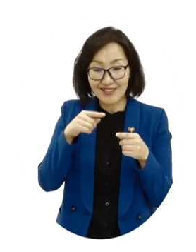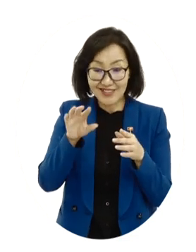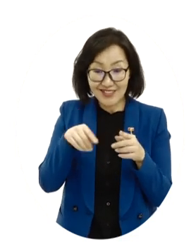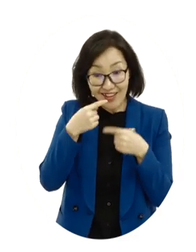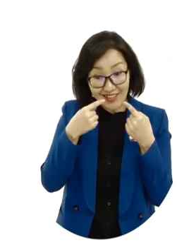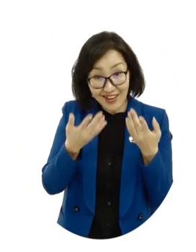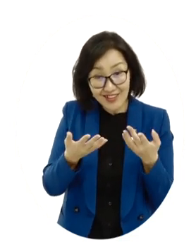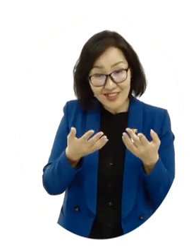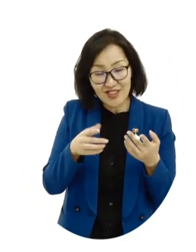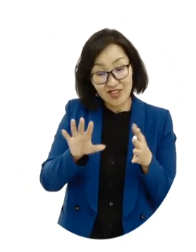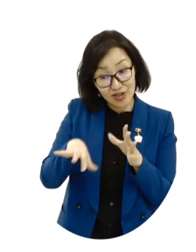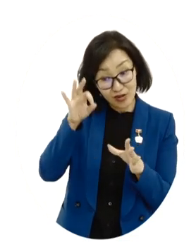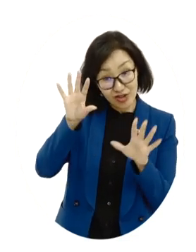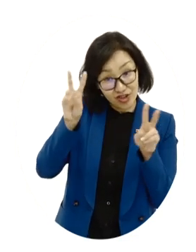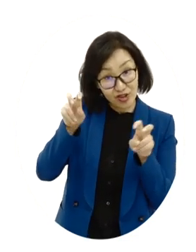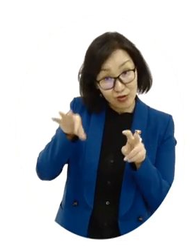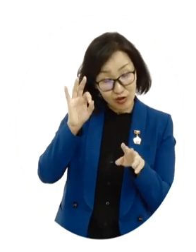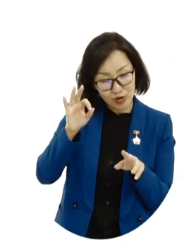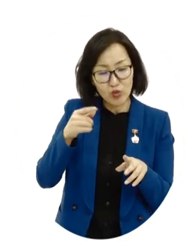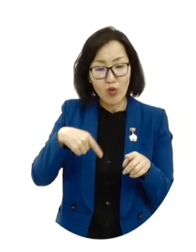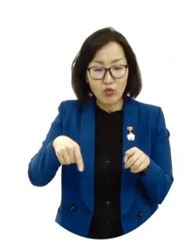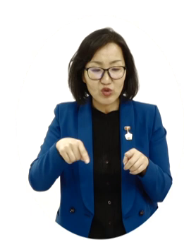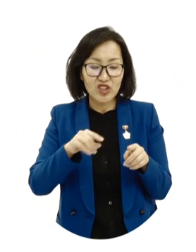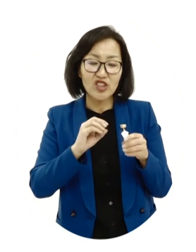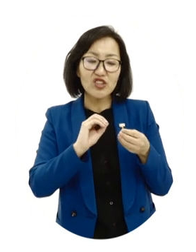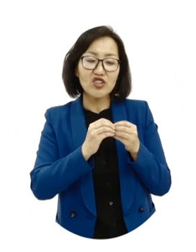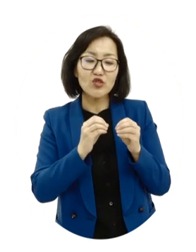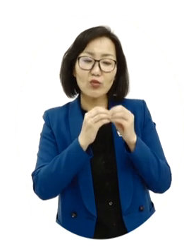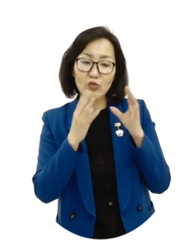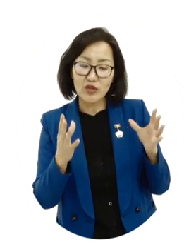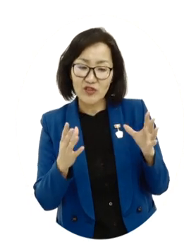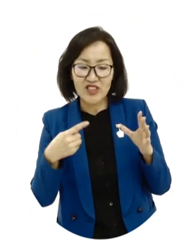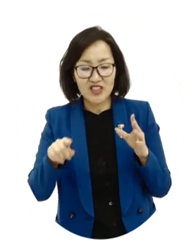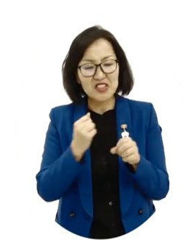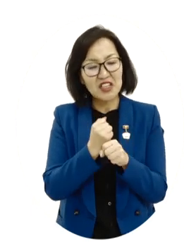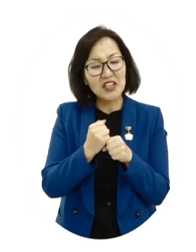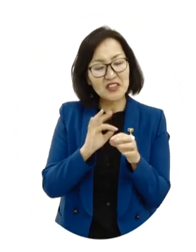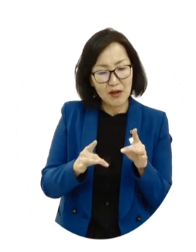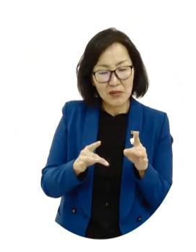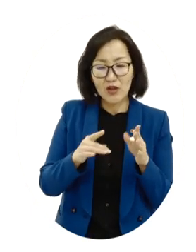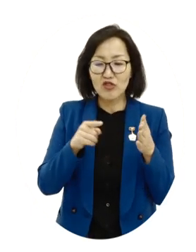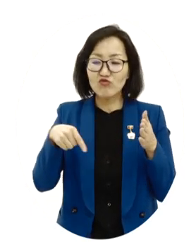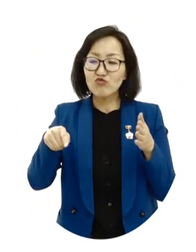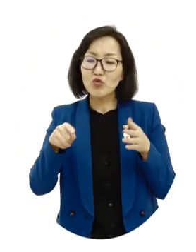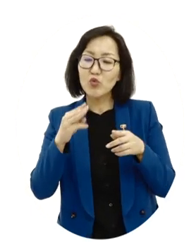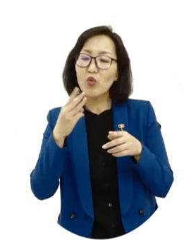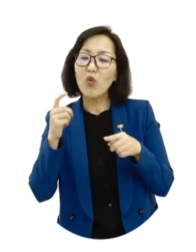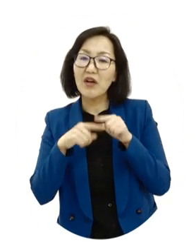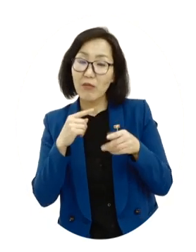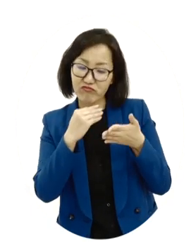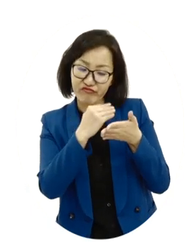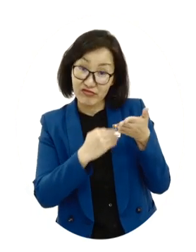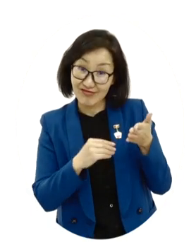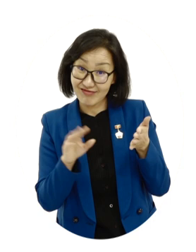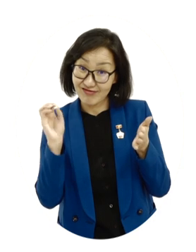сонгож авсан бол тухайн хүний бүтээсэн үйл, хийсэн ажил юм уу, зан чанар, намтар зэргийг тусгаж өгөх хэрэгтэй байх